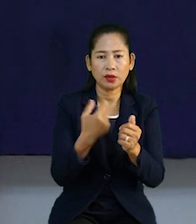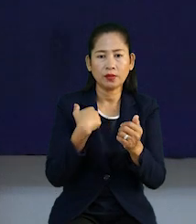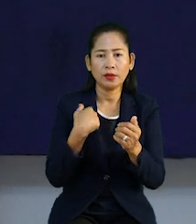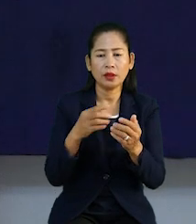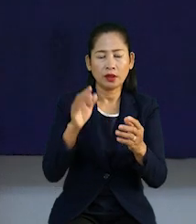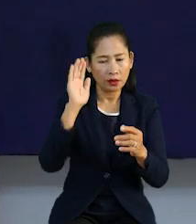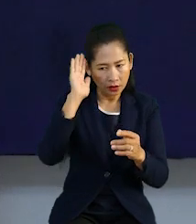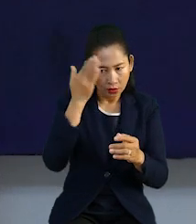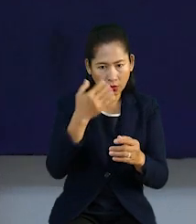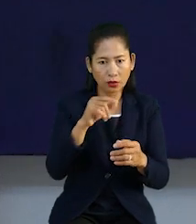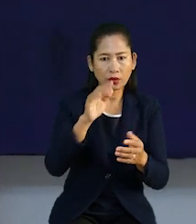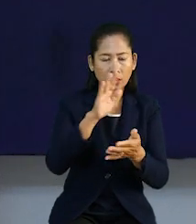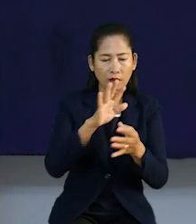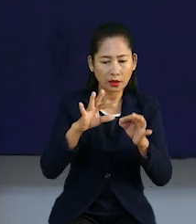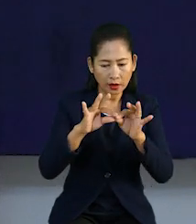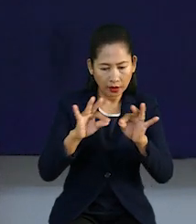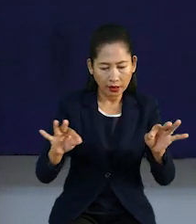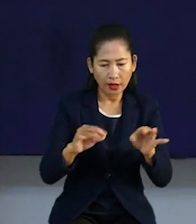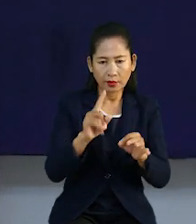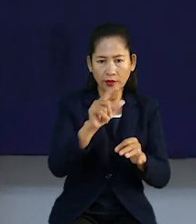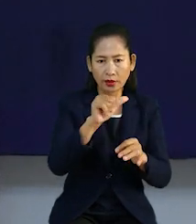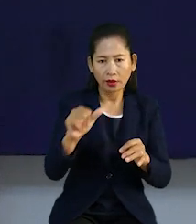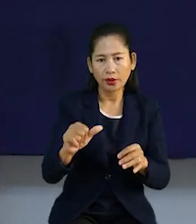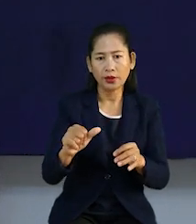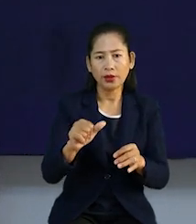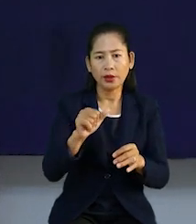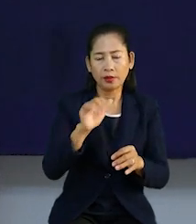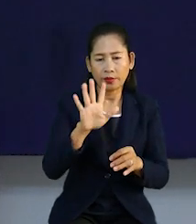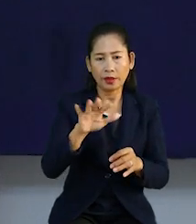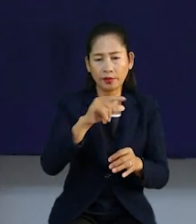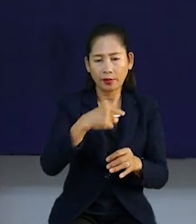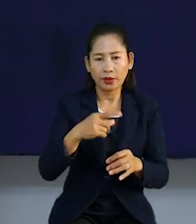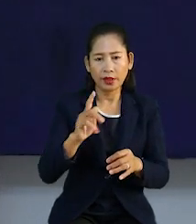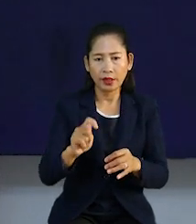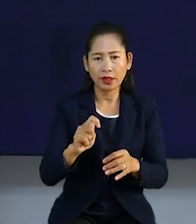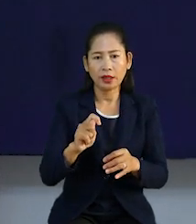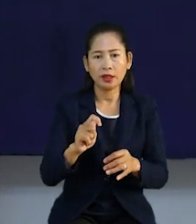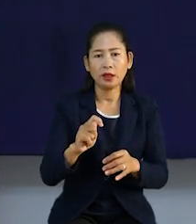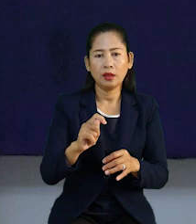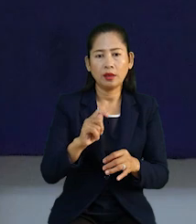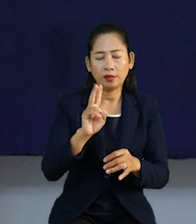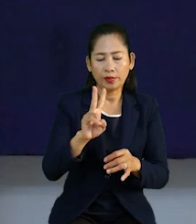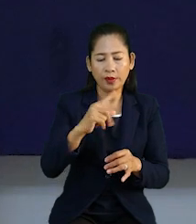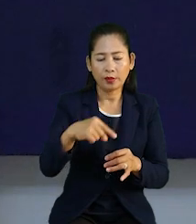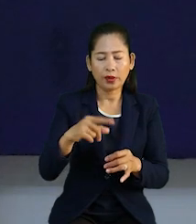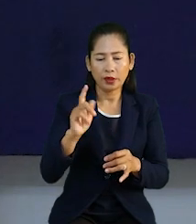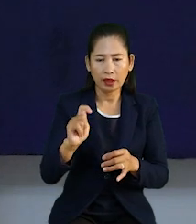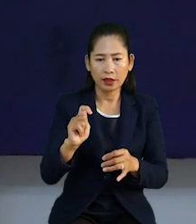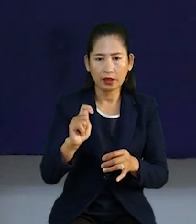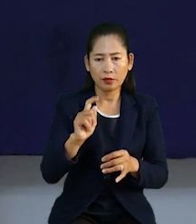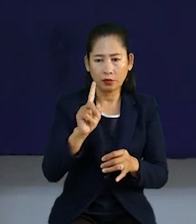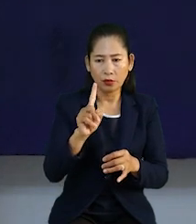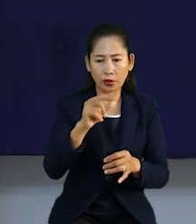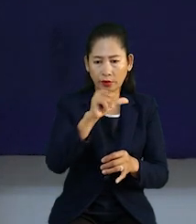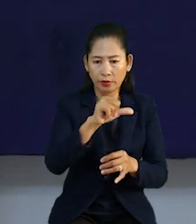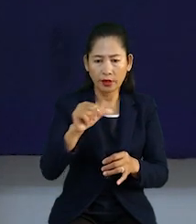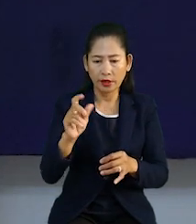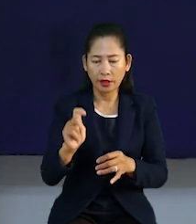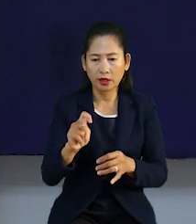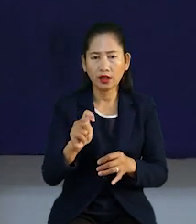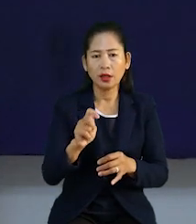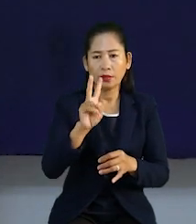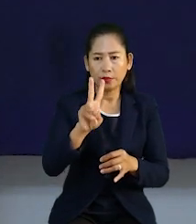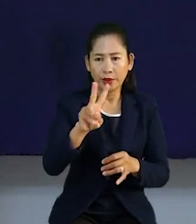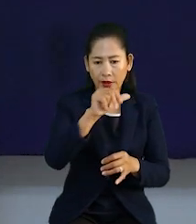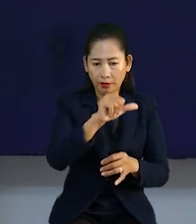khăn nông rụp con ấy cứ miên cần đạp rạm mà rối. Riêng, cần đạp rạm rạm bọn riêng. Đạp rạm bì bọn riêng. Mùi mơn riêng.